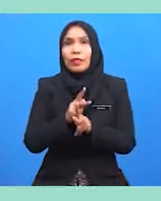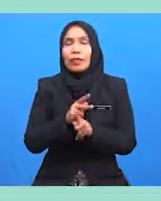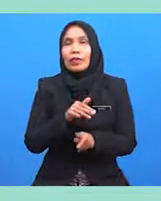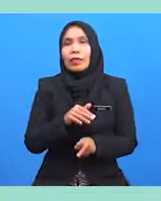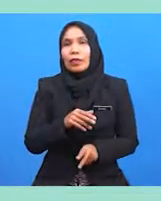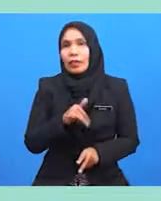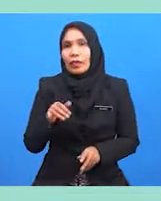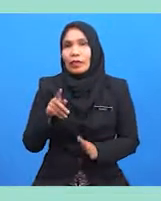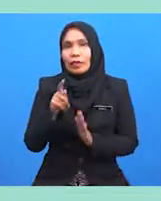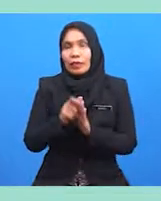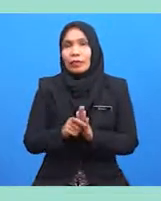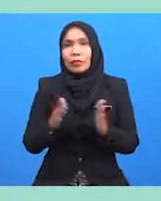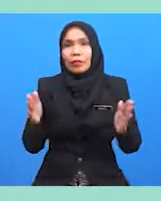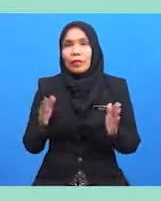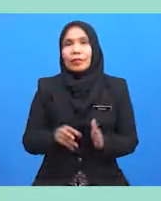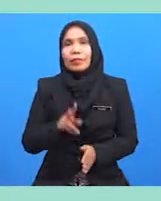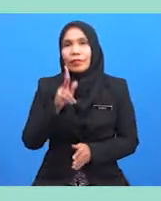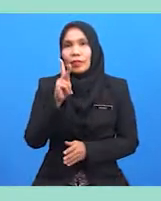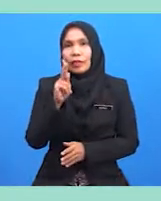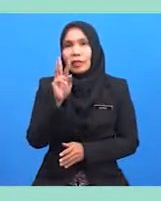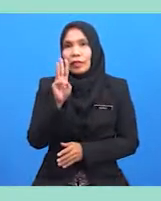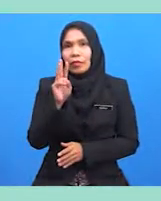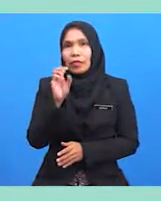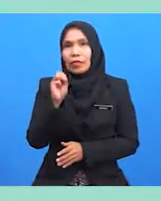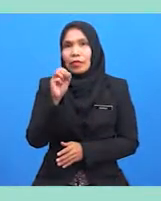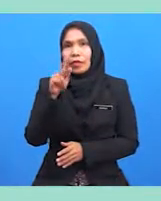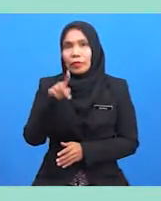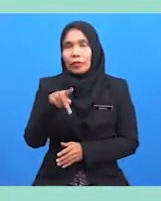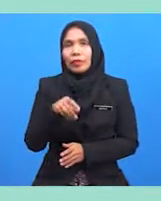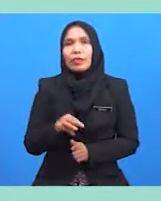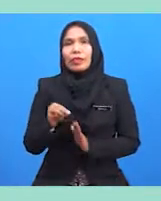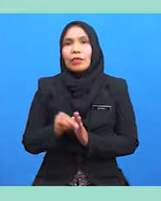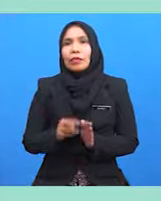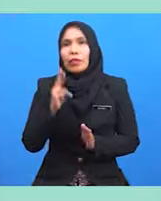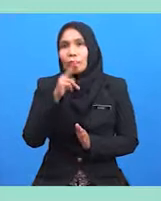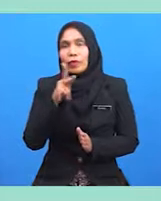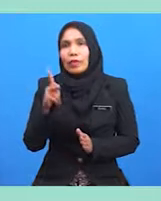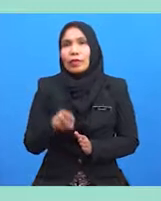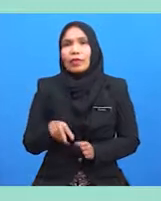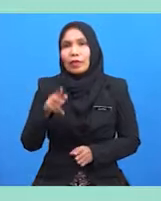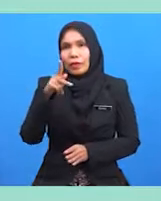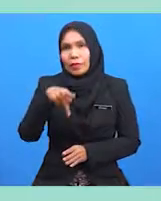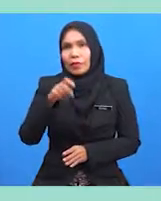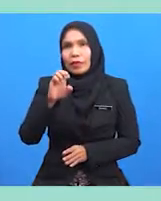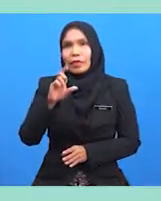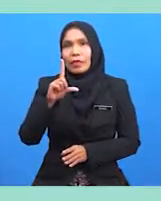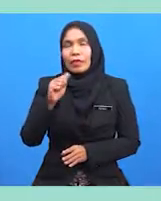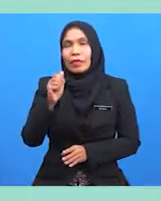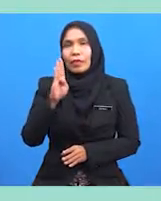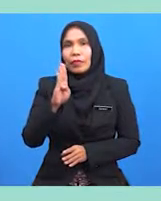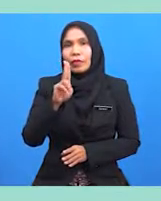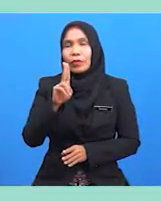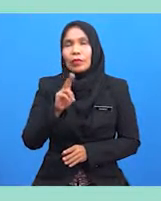KWSP merupakan pelaburan utama dalam sekuriti kerajaan. Sijil